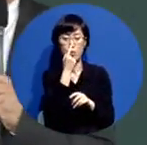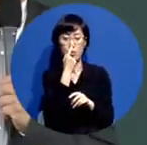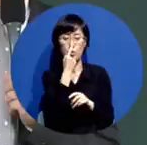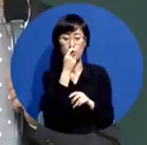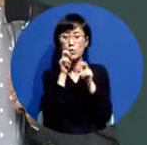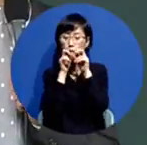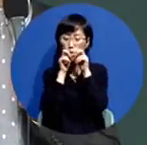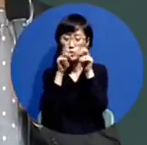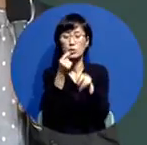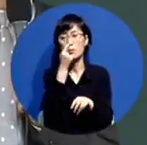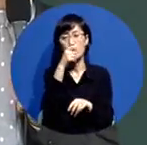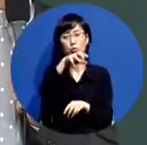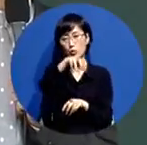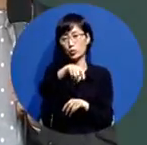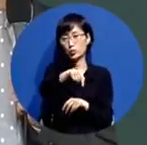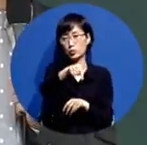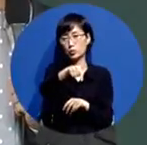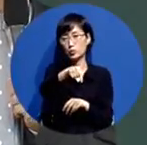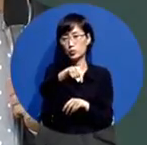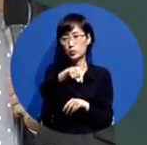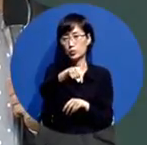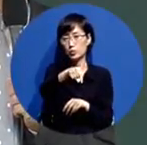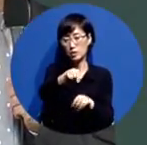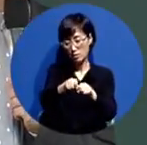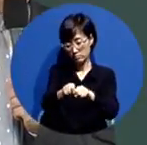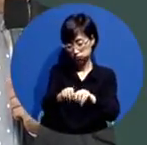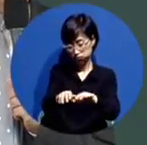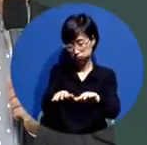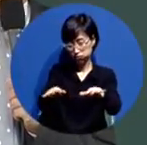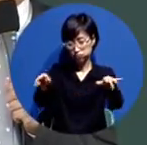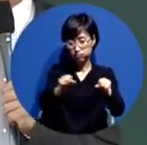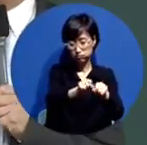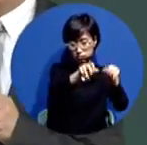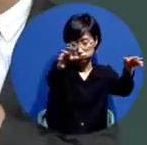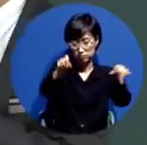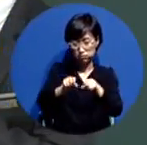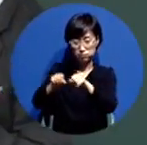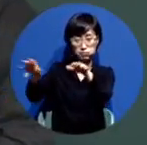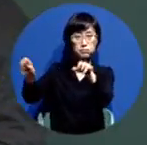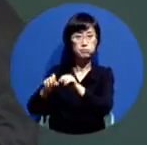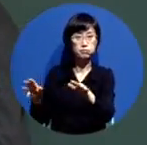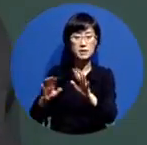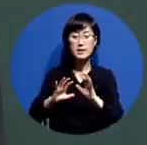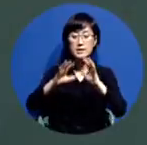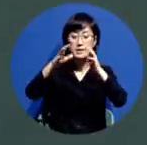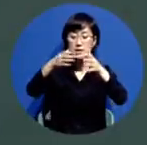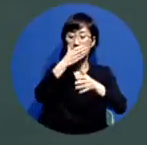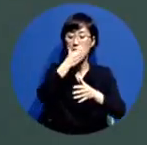전도자来到我们的教会看了之后真的学到传道宣教. 그래서 이 세계 복음화가 될 수 있도록 하는 것이 우리 교회다.